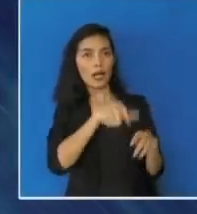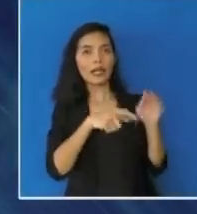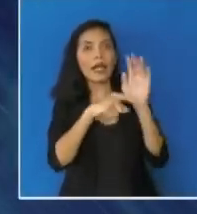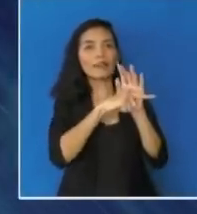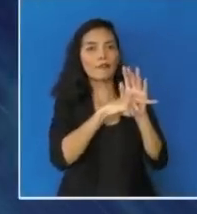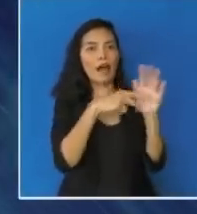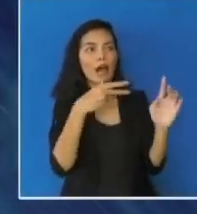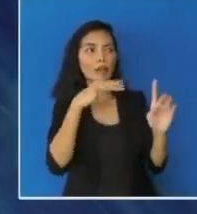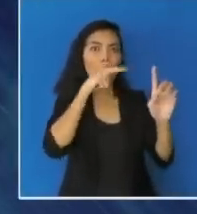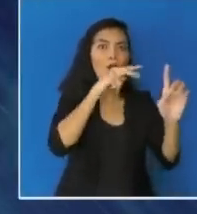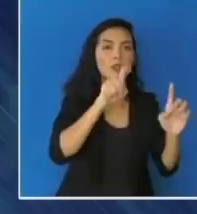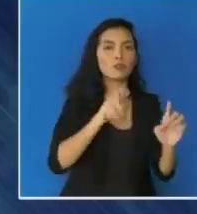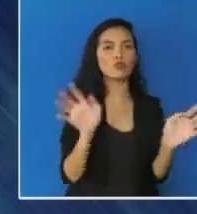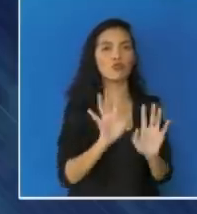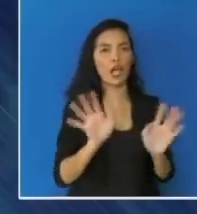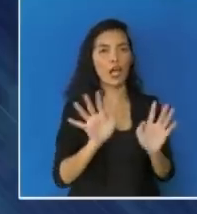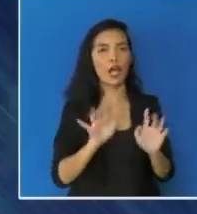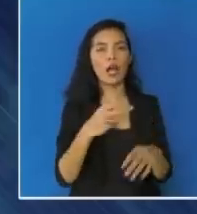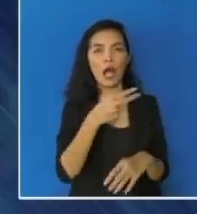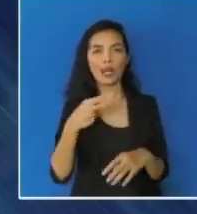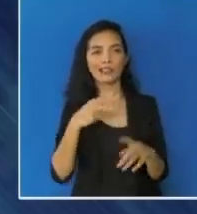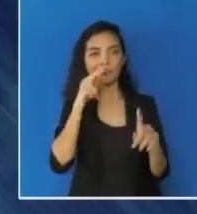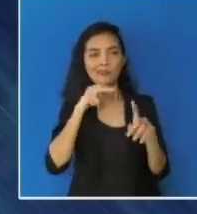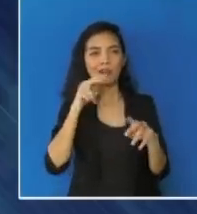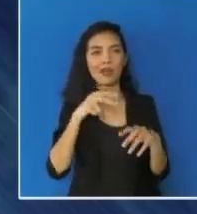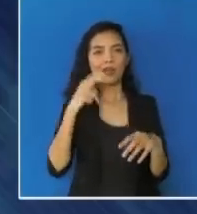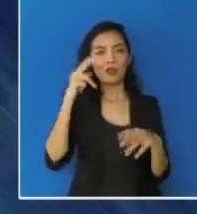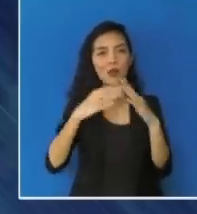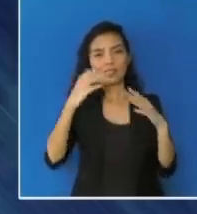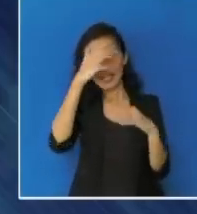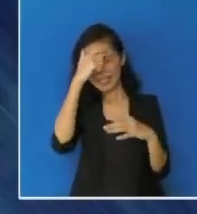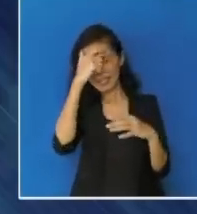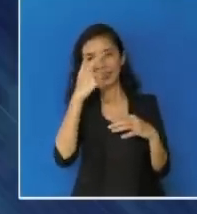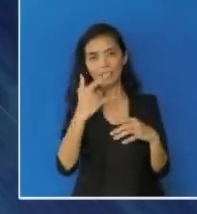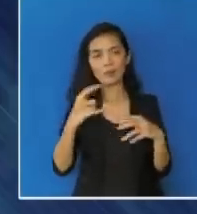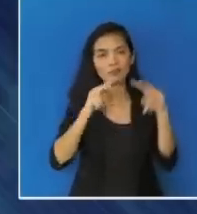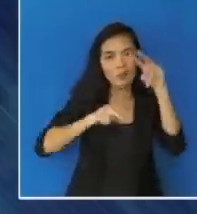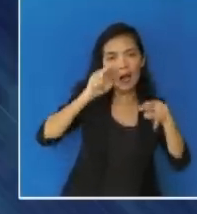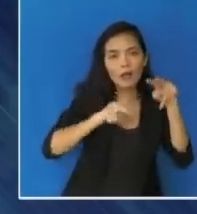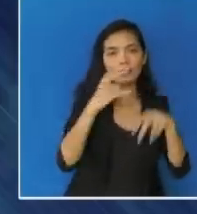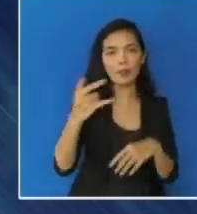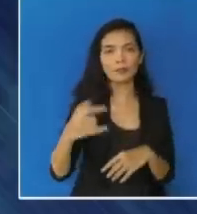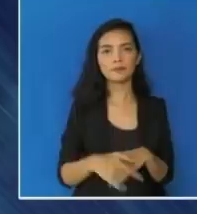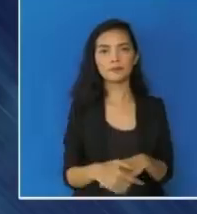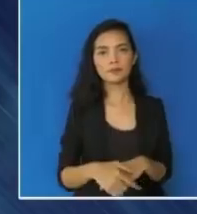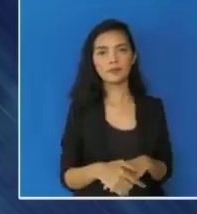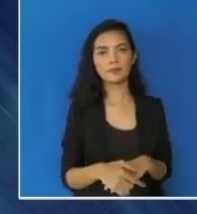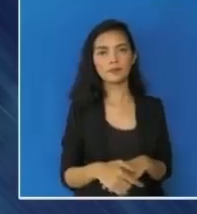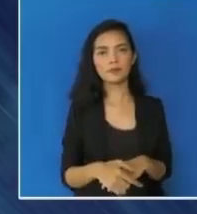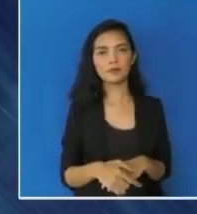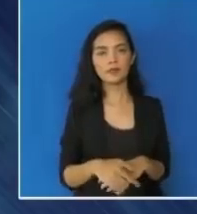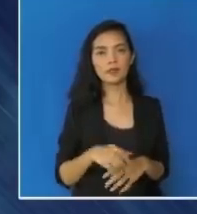COVID-19. Tentunya dengan pengawasan yang terus dilaksanakan oleh rumah sakit. Konfirmasi COVID-19